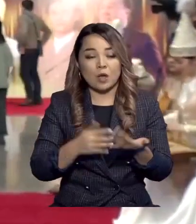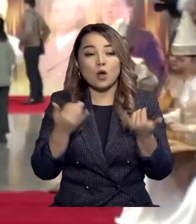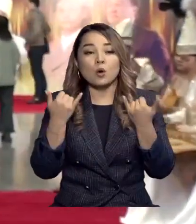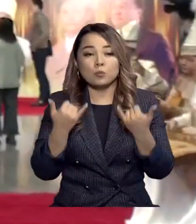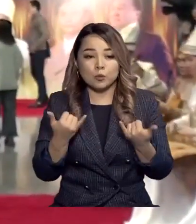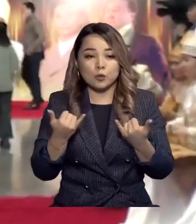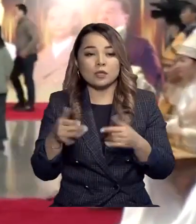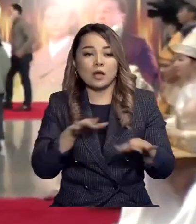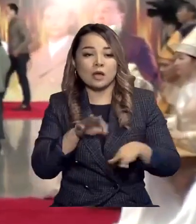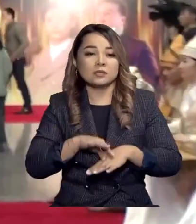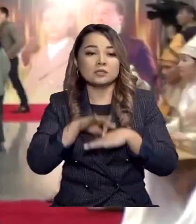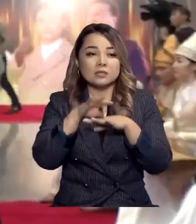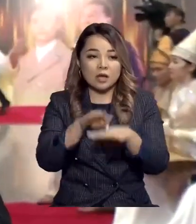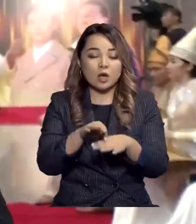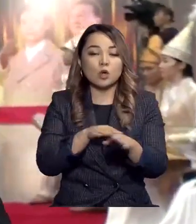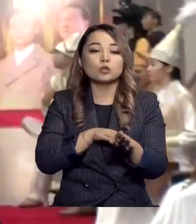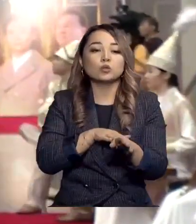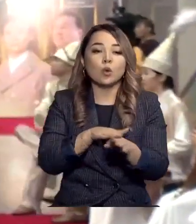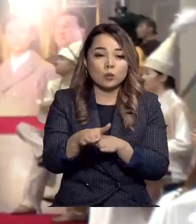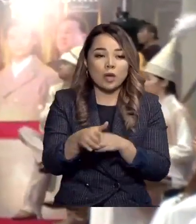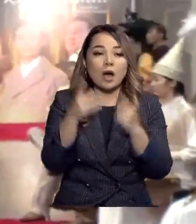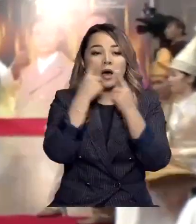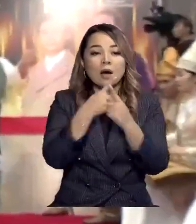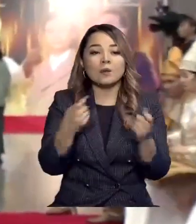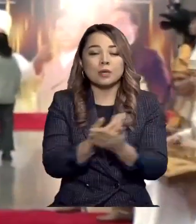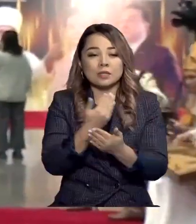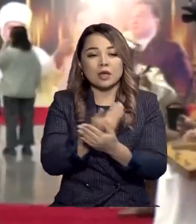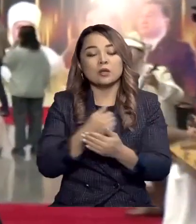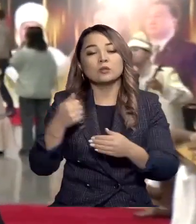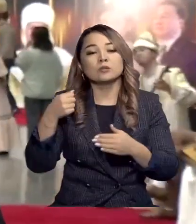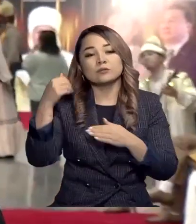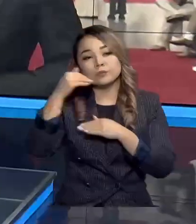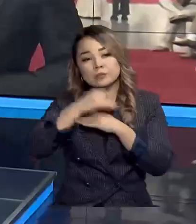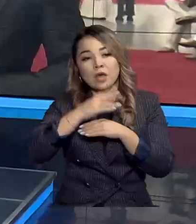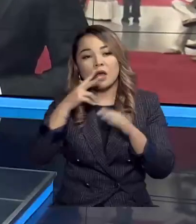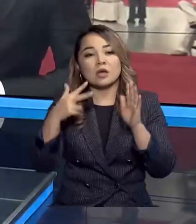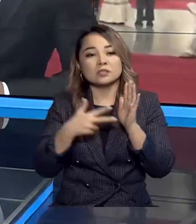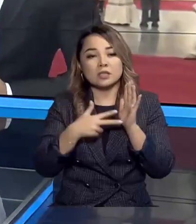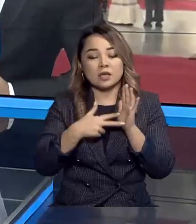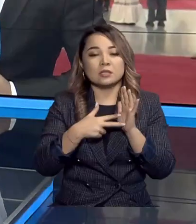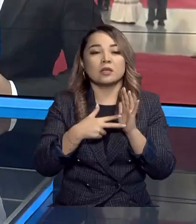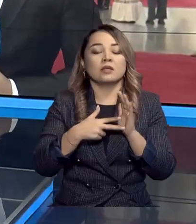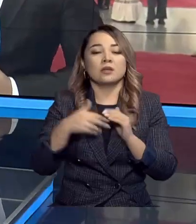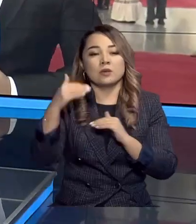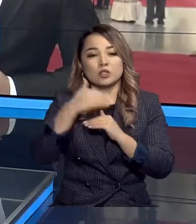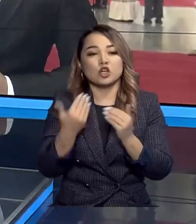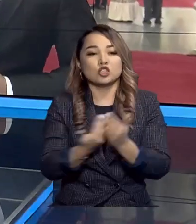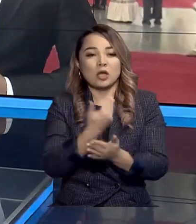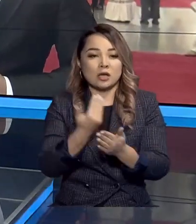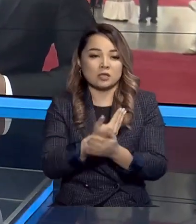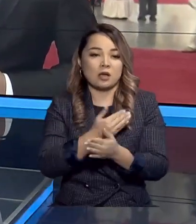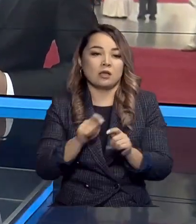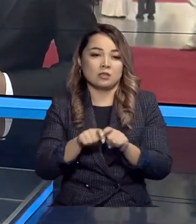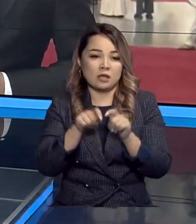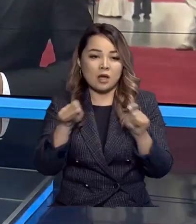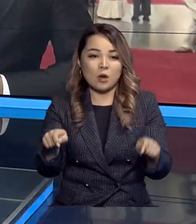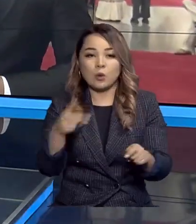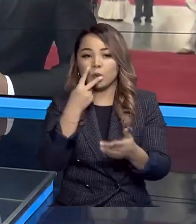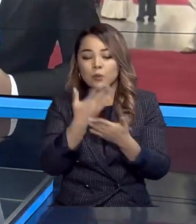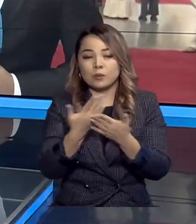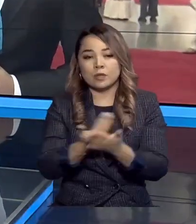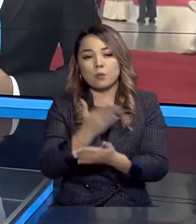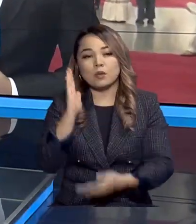Бүгінгі іс шараның толық ақпаратты кешкі 8-дегі ақпараттан көріңіздер. Мендегі мәлімет әзірге осы.